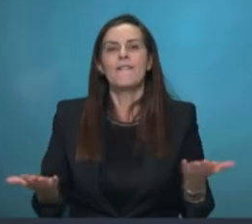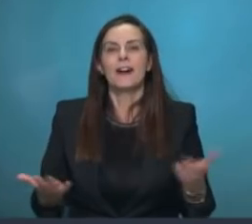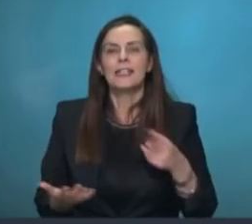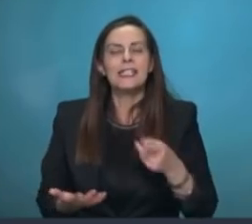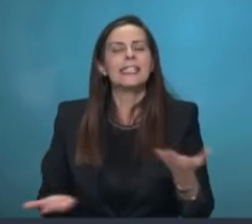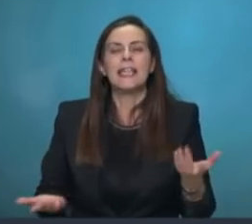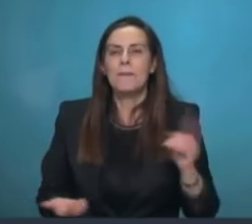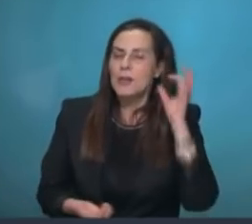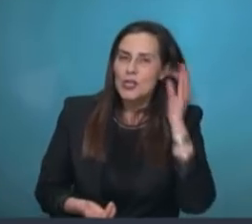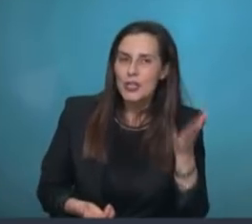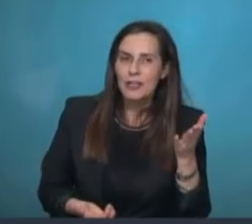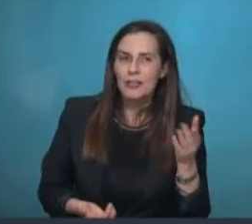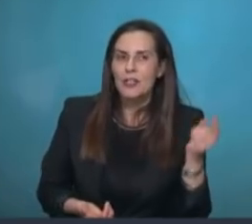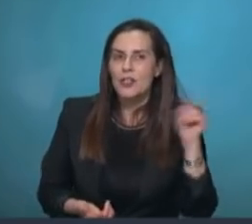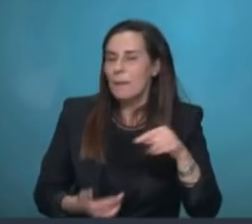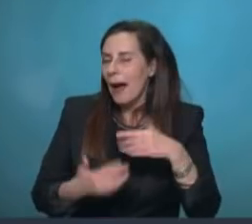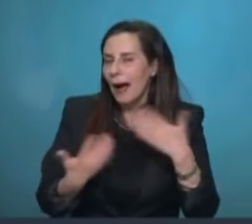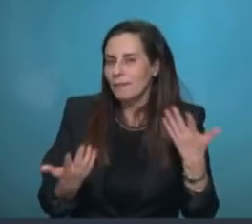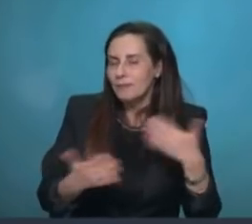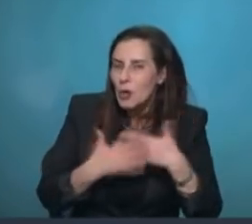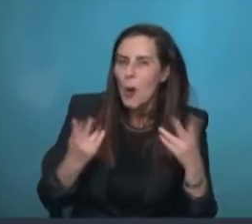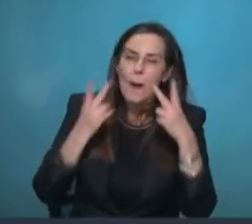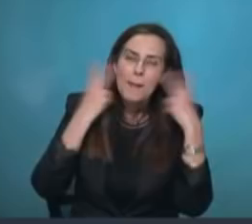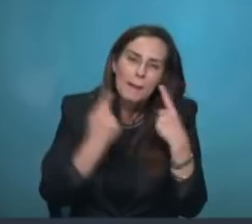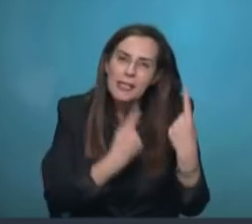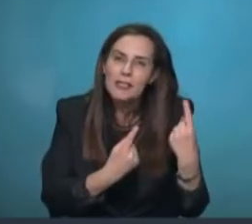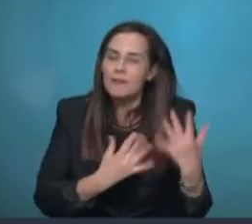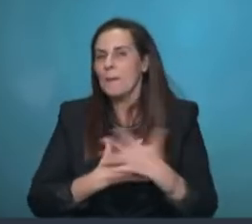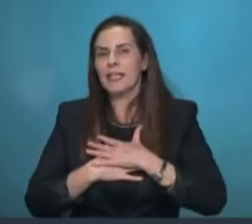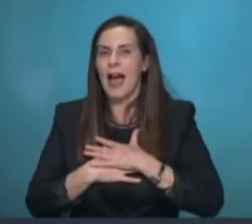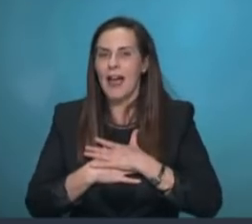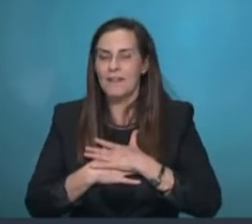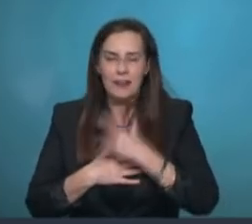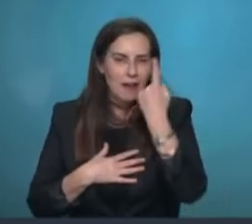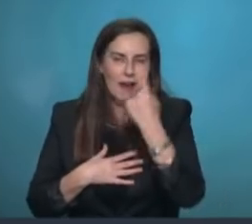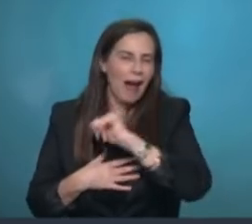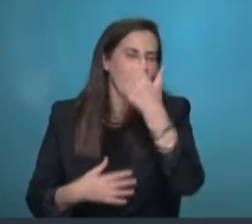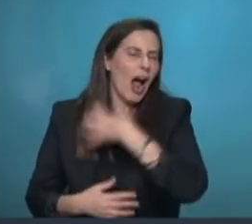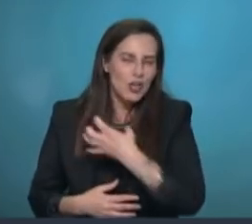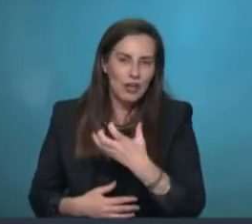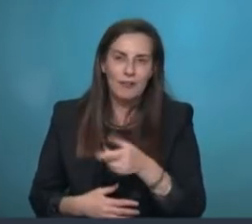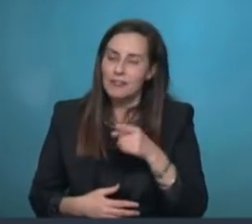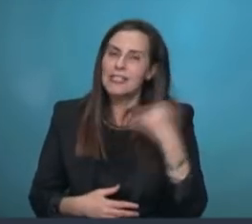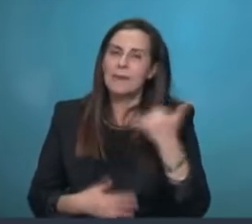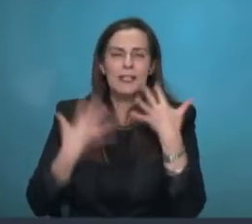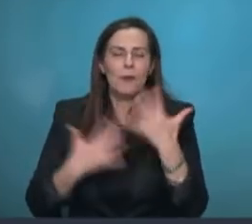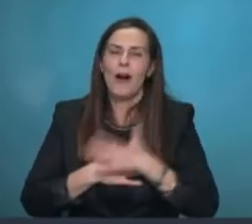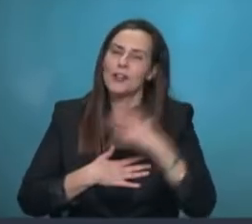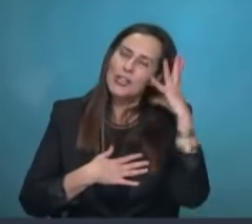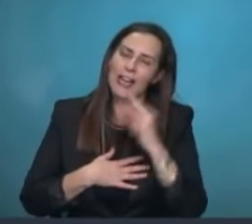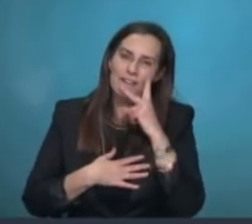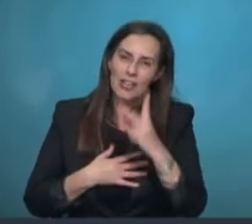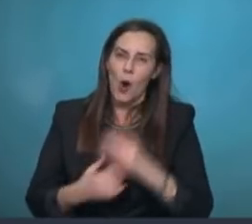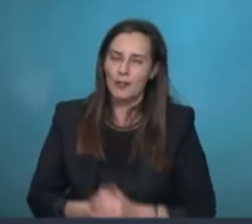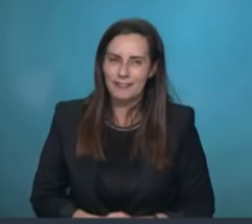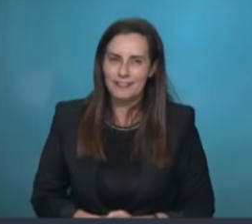שהיא באה מכלום כזה, מחפשת את עצמה ומתאהבת באחד הכי עשירים וזה, וזה תמיד סיפור אהבה שכיף לראות אותו. כל